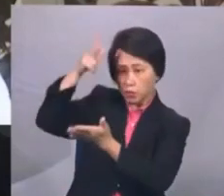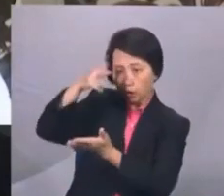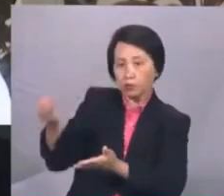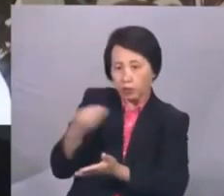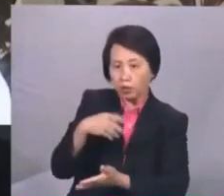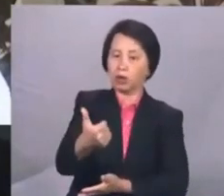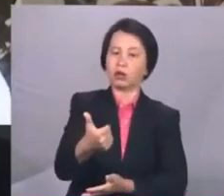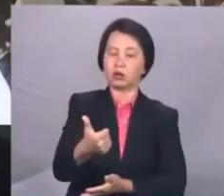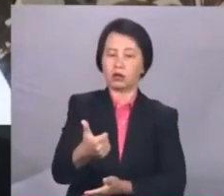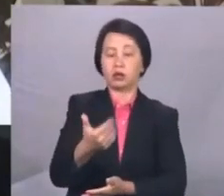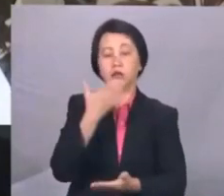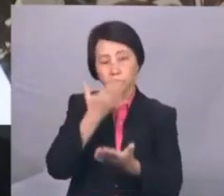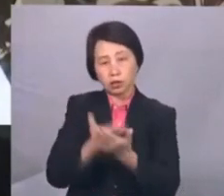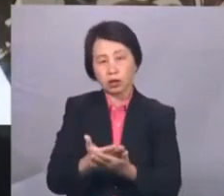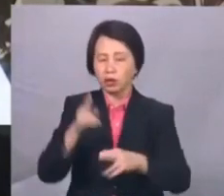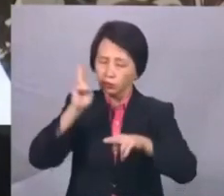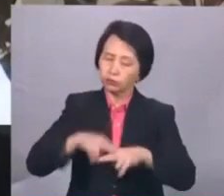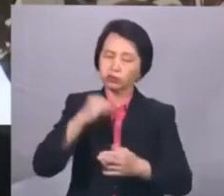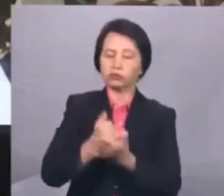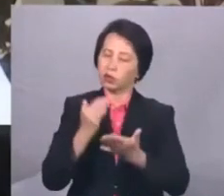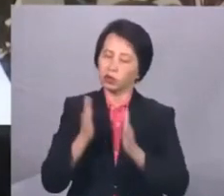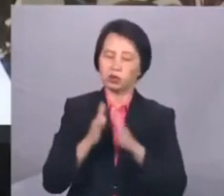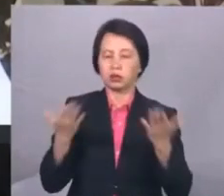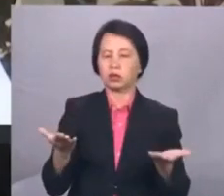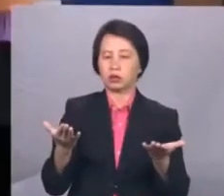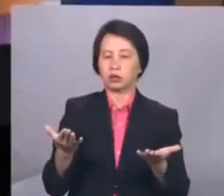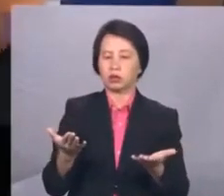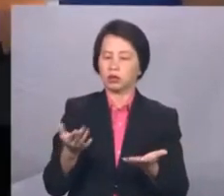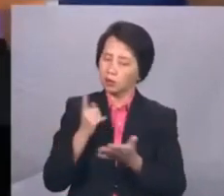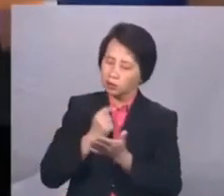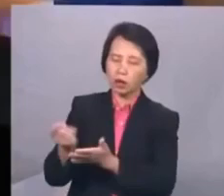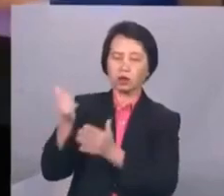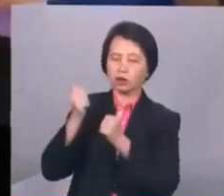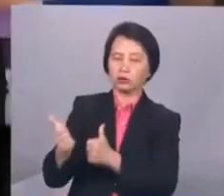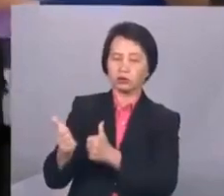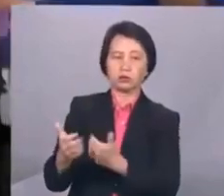kan yang terbaik untuk rumah itu adek-adek